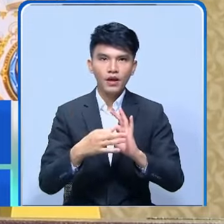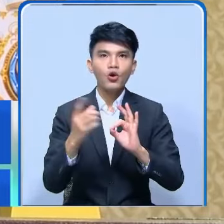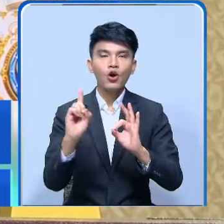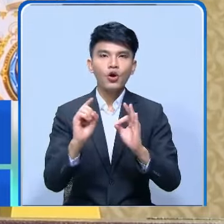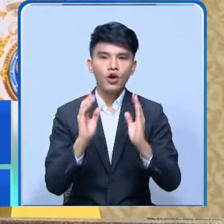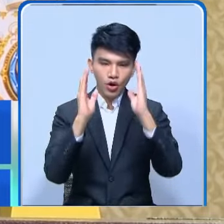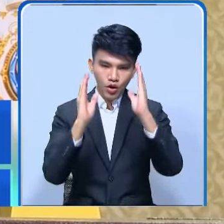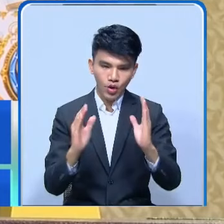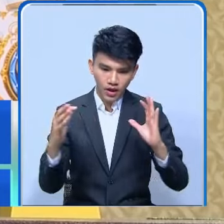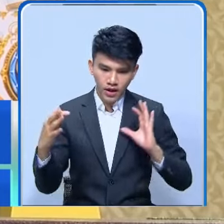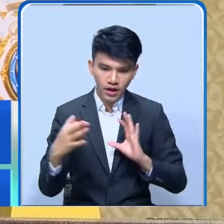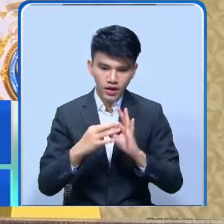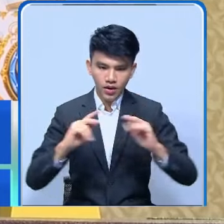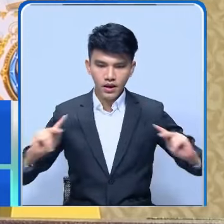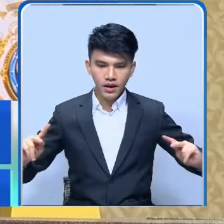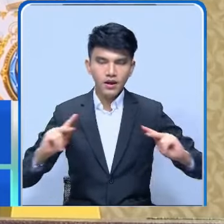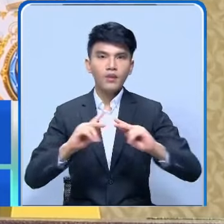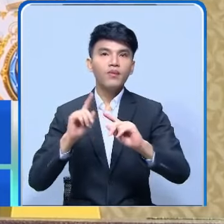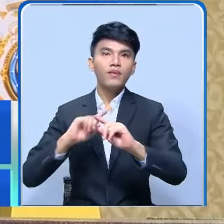นที่เกี่ยวข้องกับกระทรวงต่างๆนะครับ